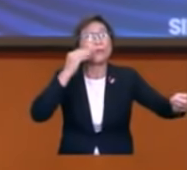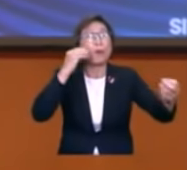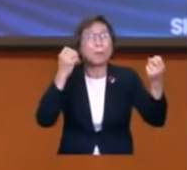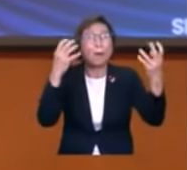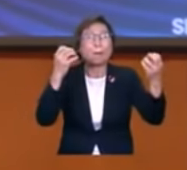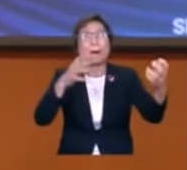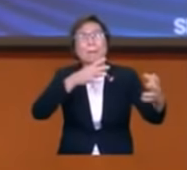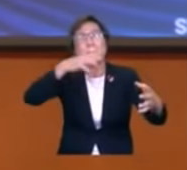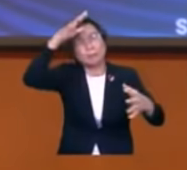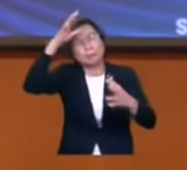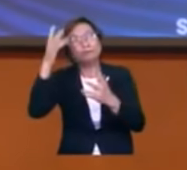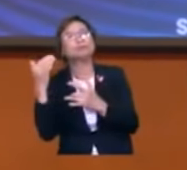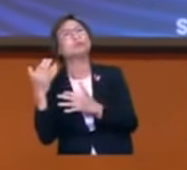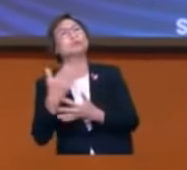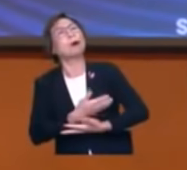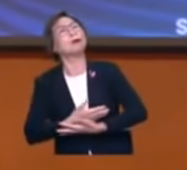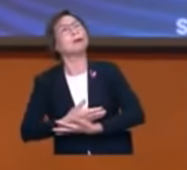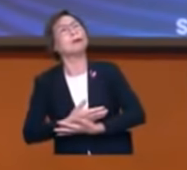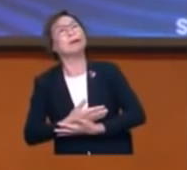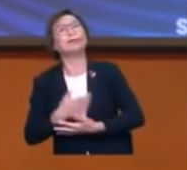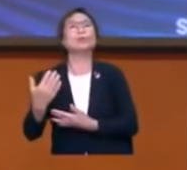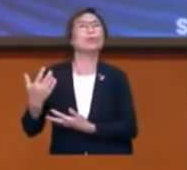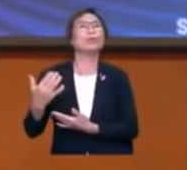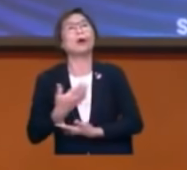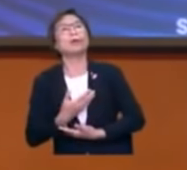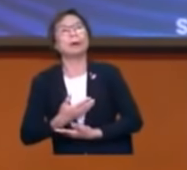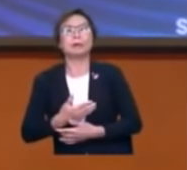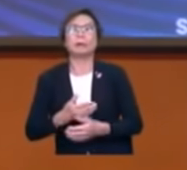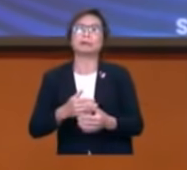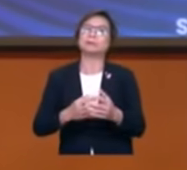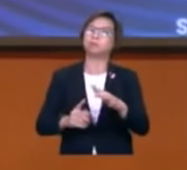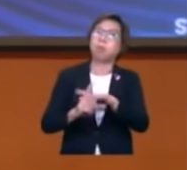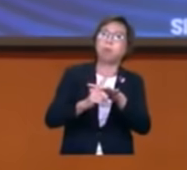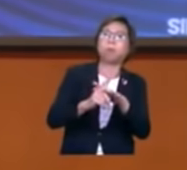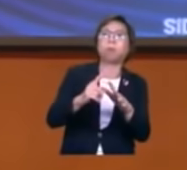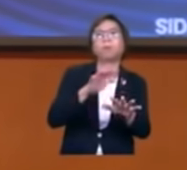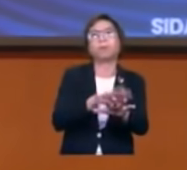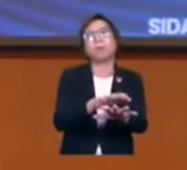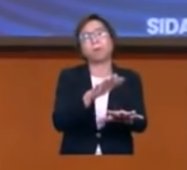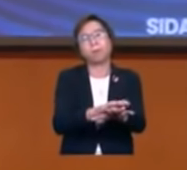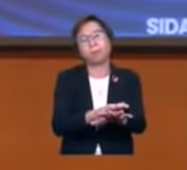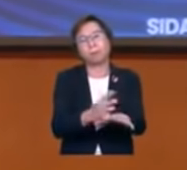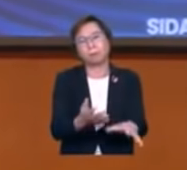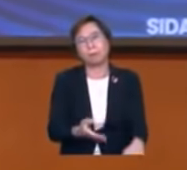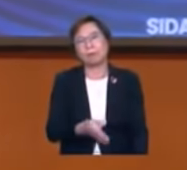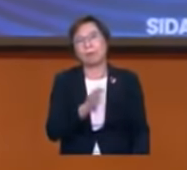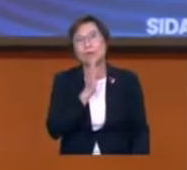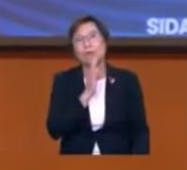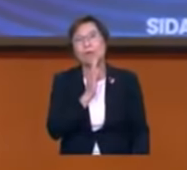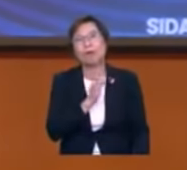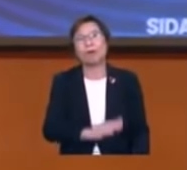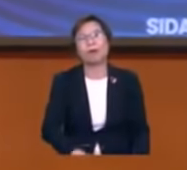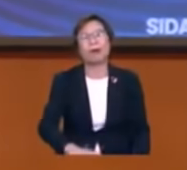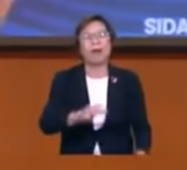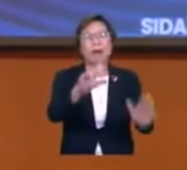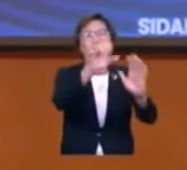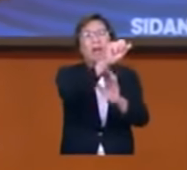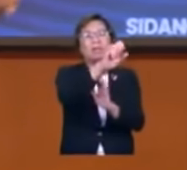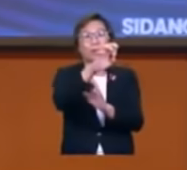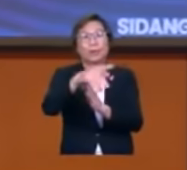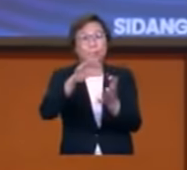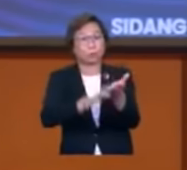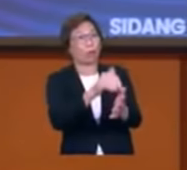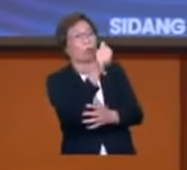ibubapa menunggu anak-anak dan Ini menimbulkan kesesakan tak ada yang kacau tak guna isopi dalam sekolah cantik